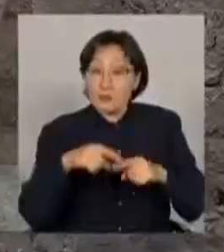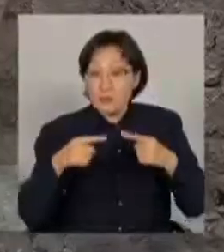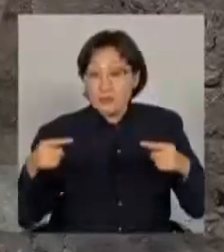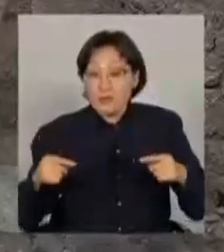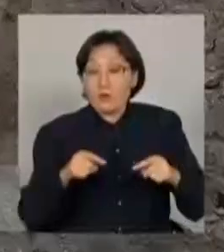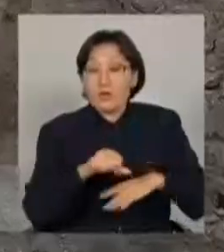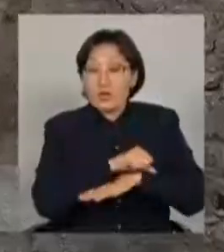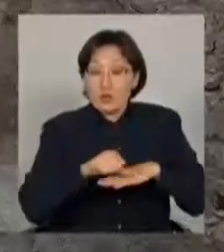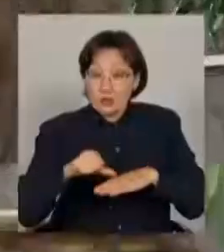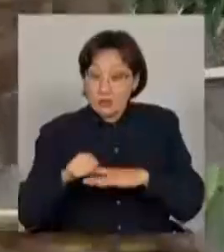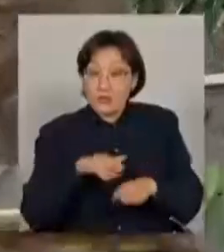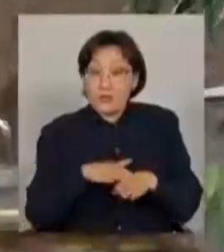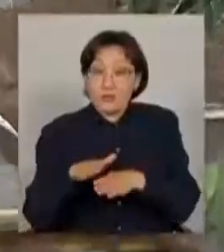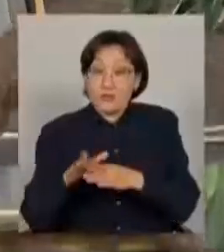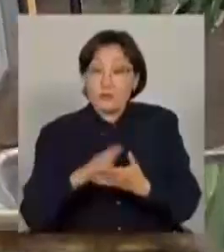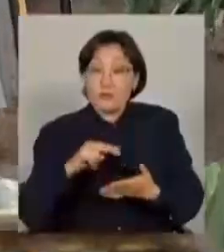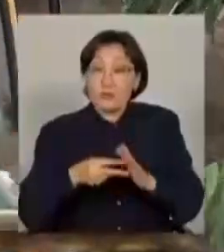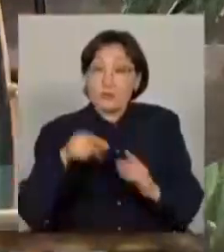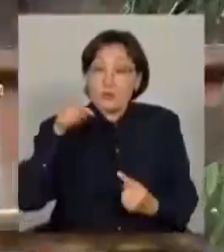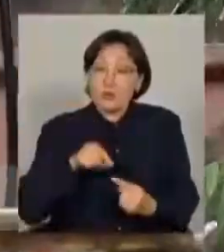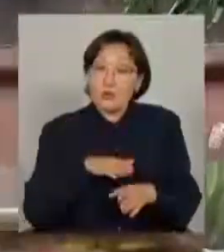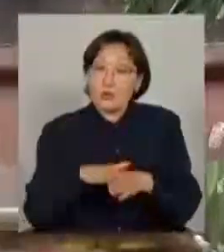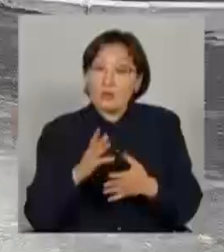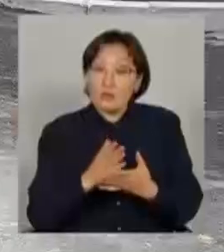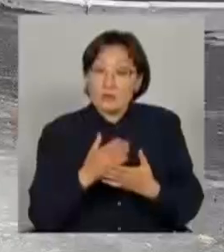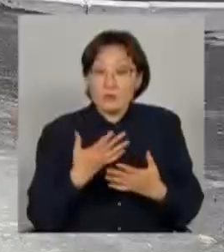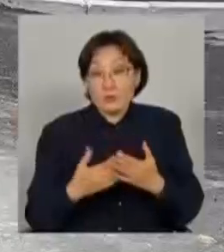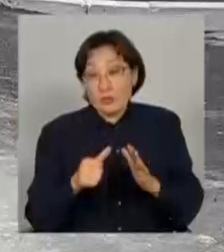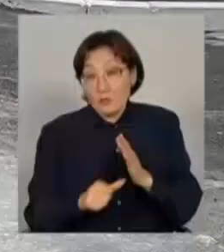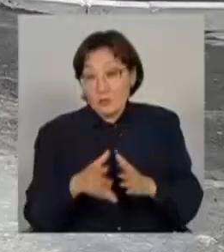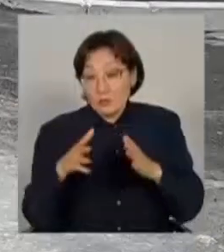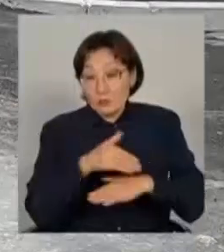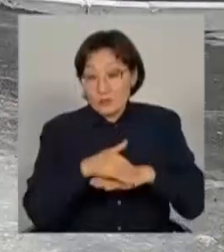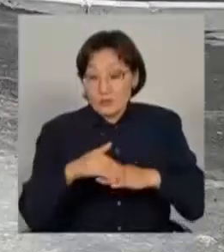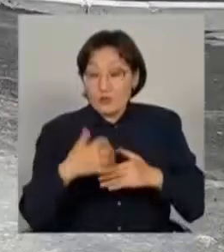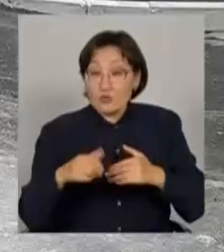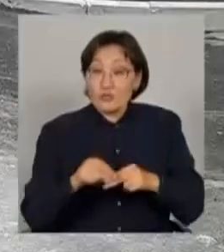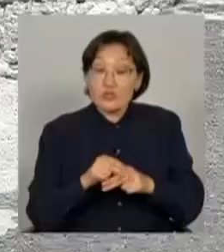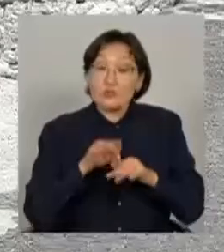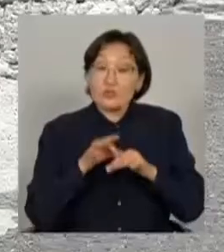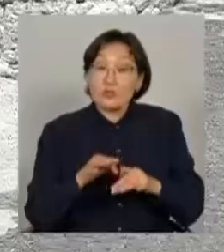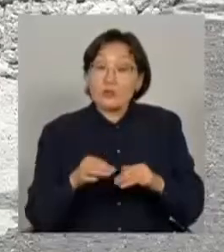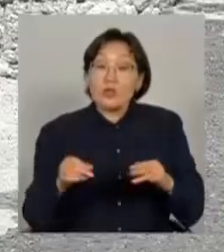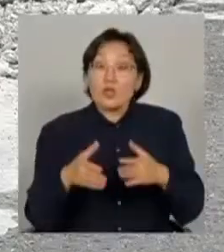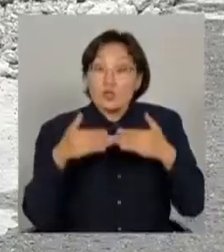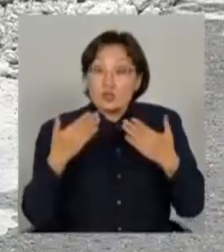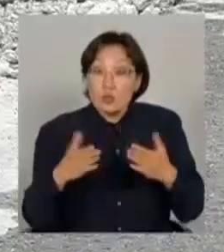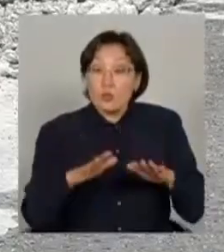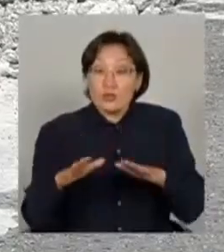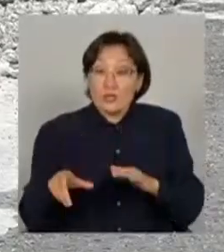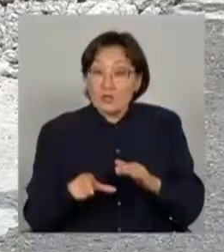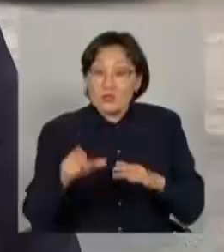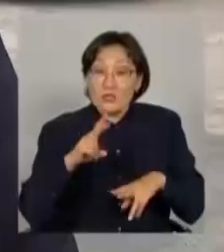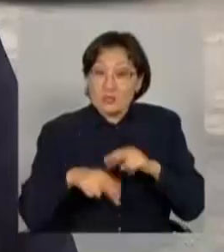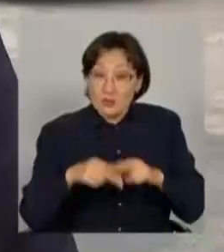да жерлерінде іске асуда. Жоспарға сай орындалып жатыр дейді. Биыл шамамен 60-тан аса көшеге орташа жөндеу жасалып, жоқ жерге асфальт төселіп